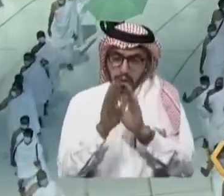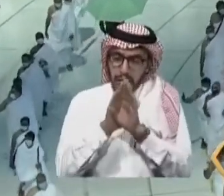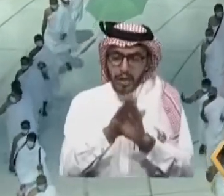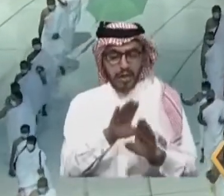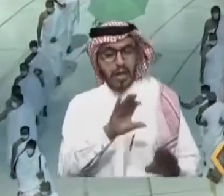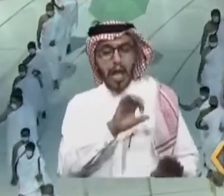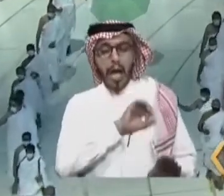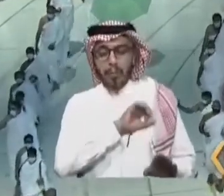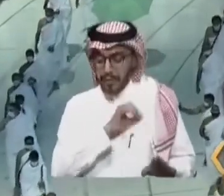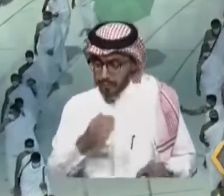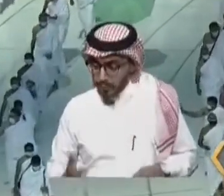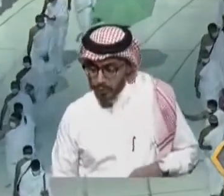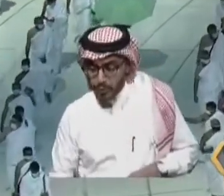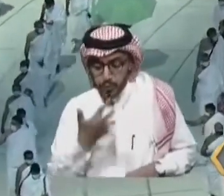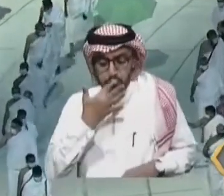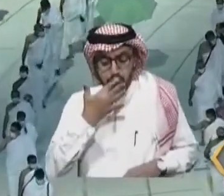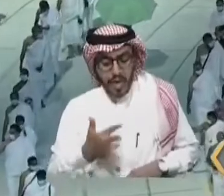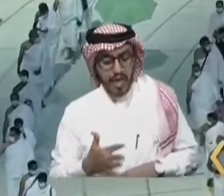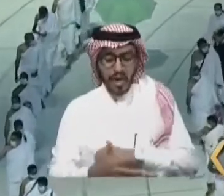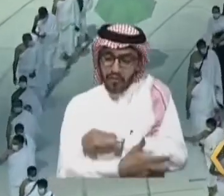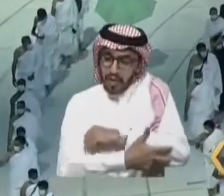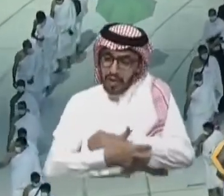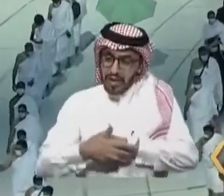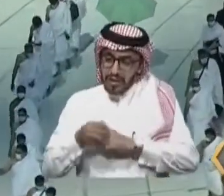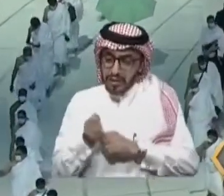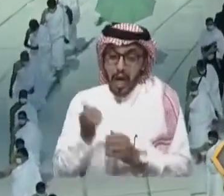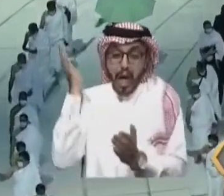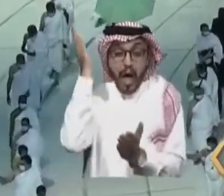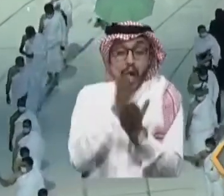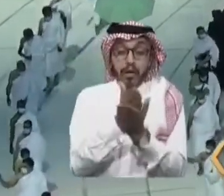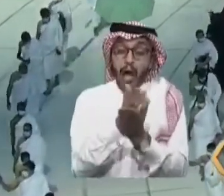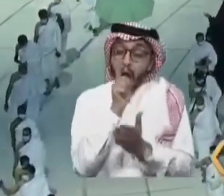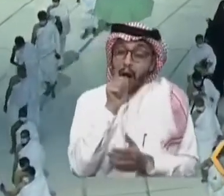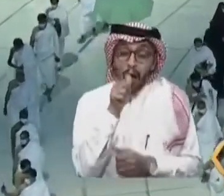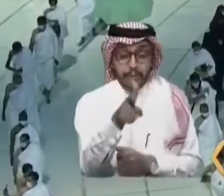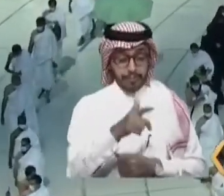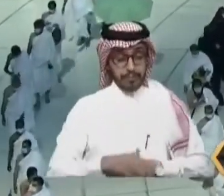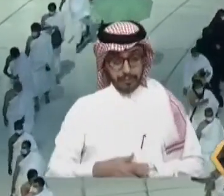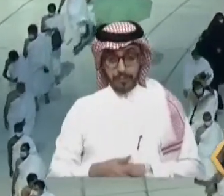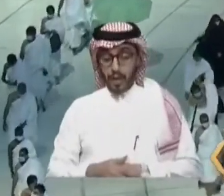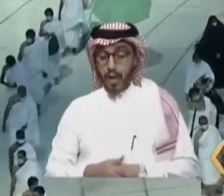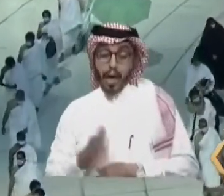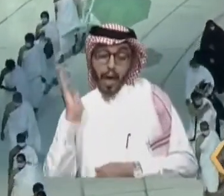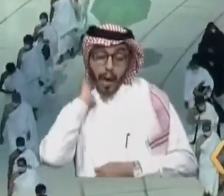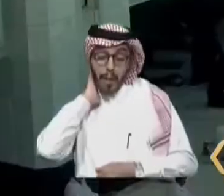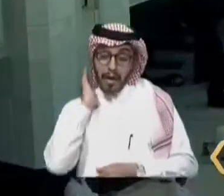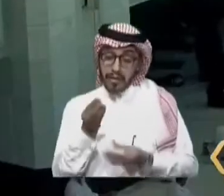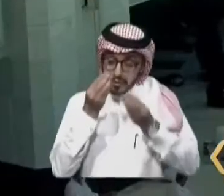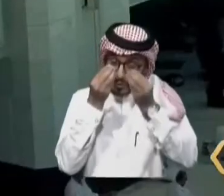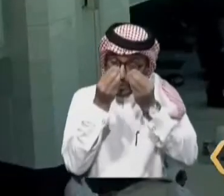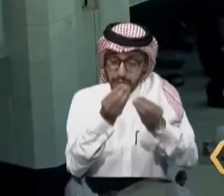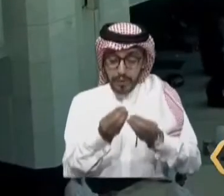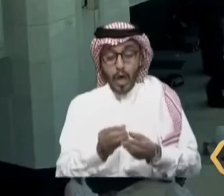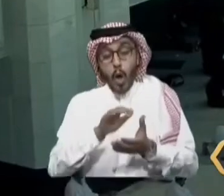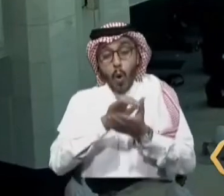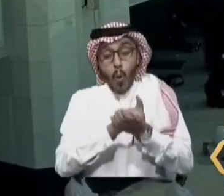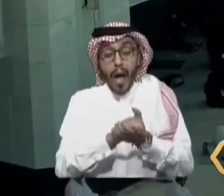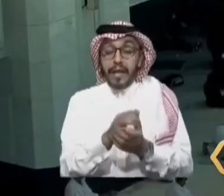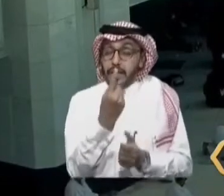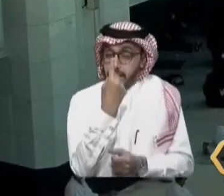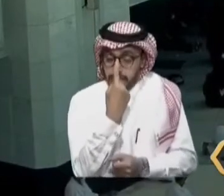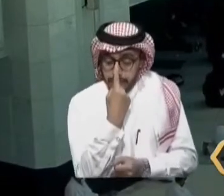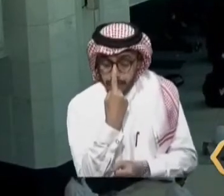ورحمة بالصغير والمسكين، وصدقا في الحديث، وأداء للأمانة، ووفاء